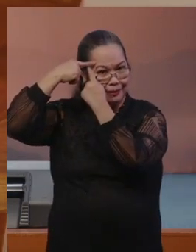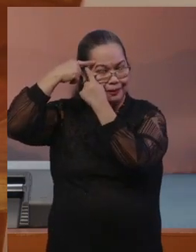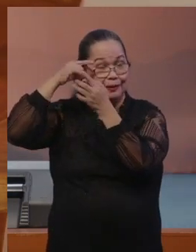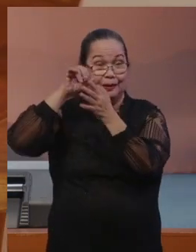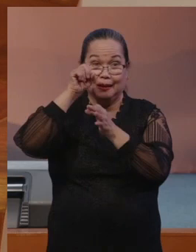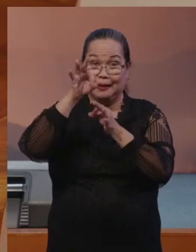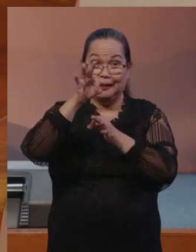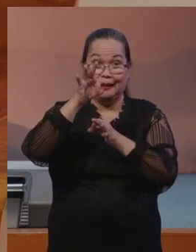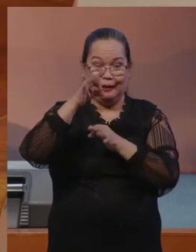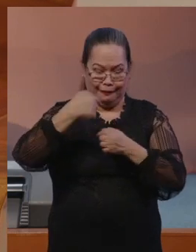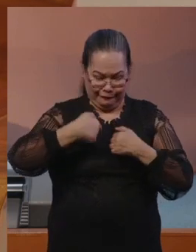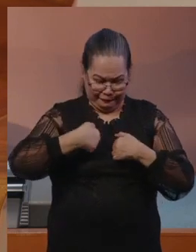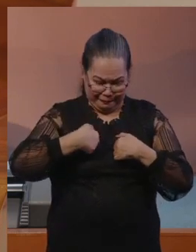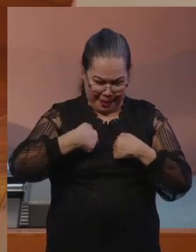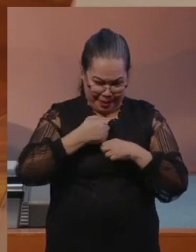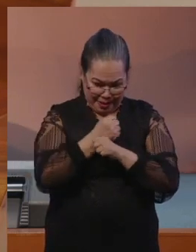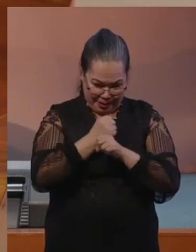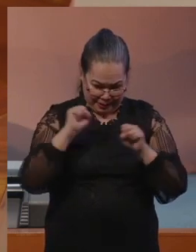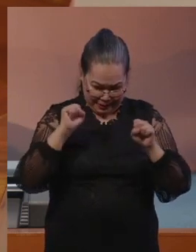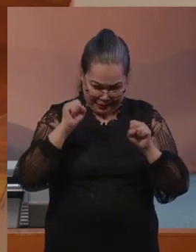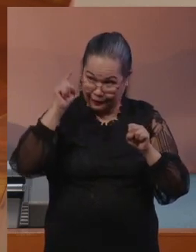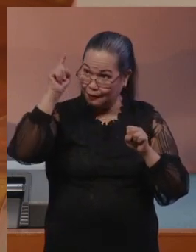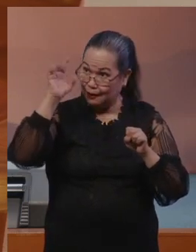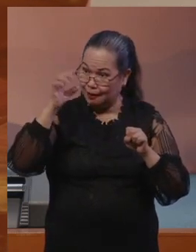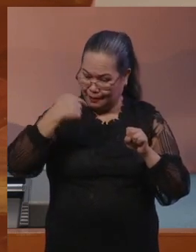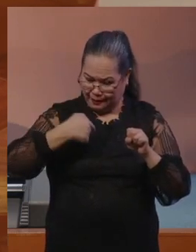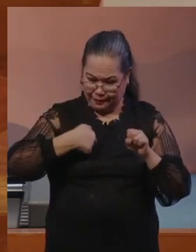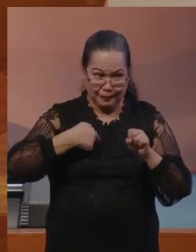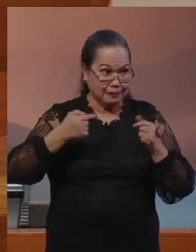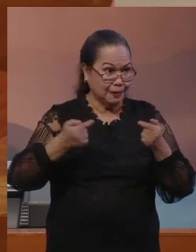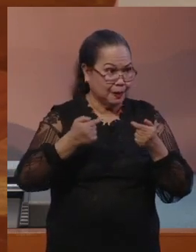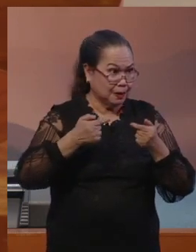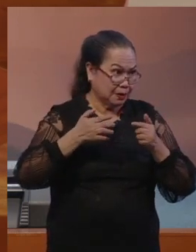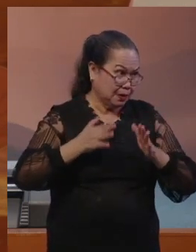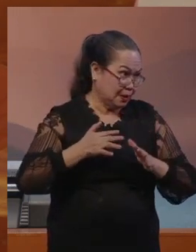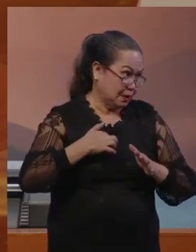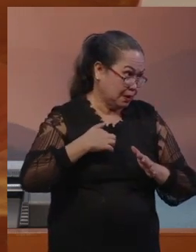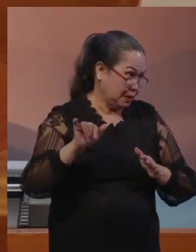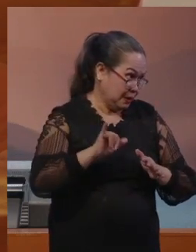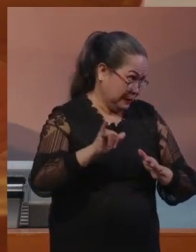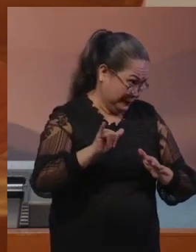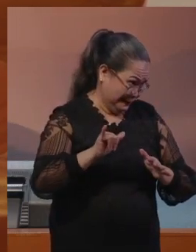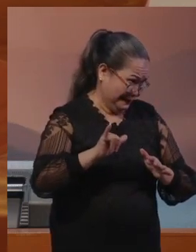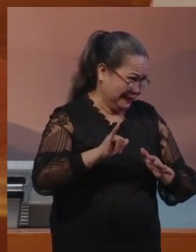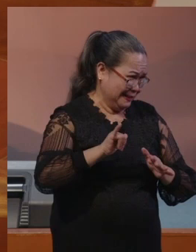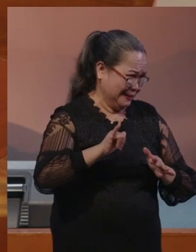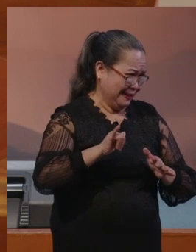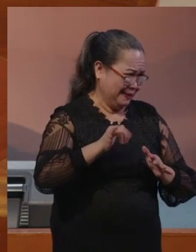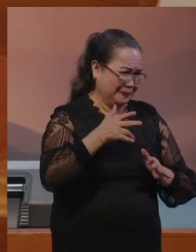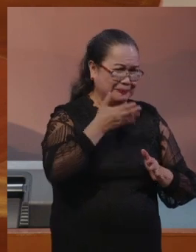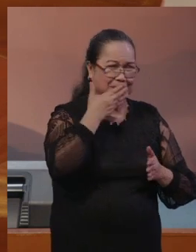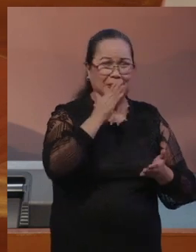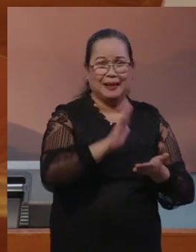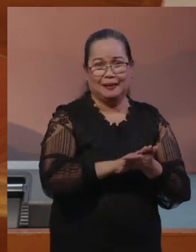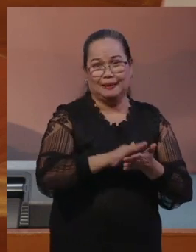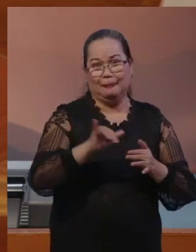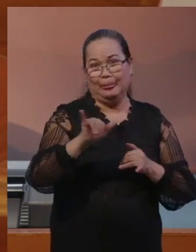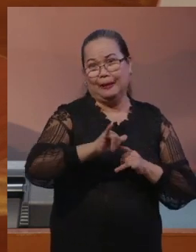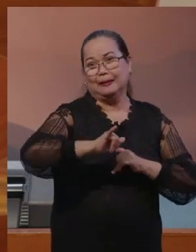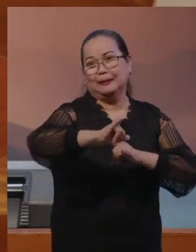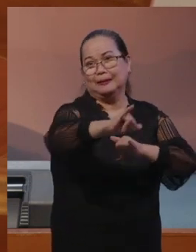kung ako niligtas ng Diyos, ako din ay unforgivable at unredeemable. Pareho tayong lahat ni